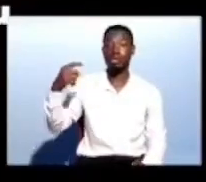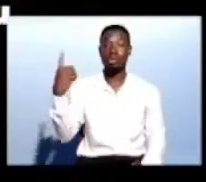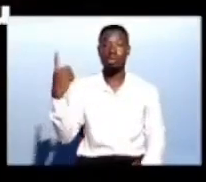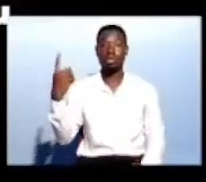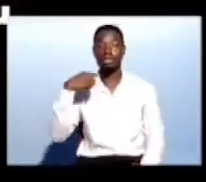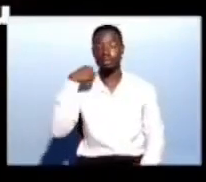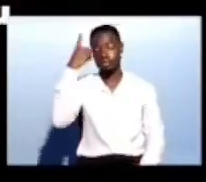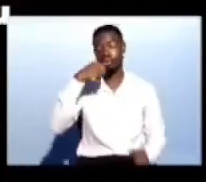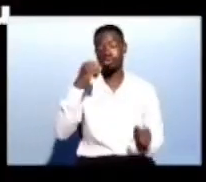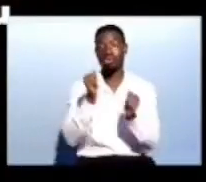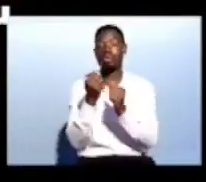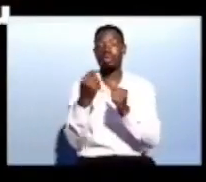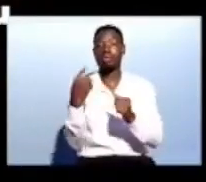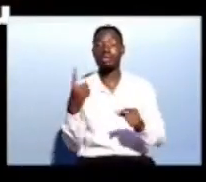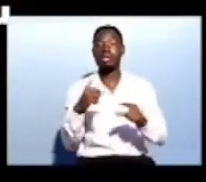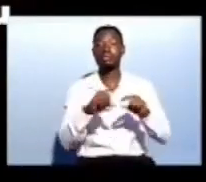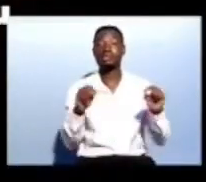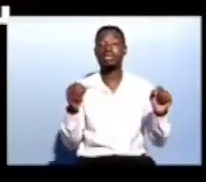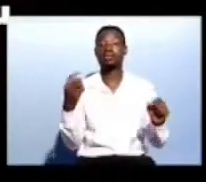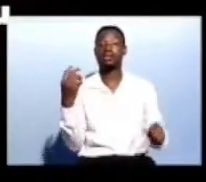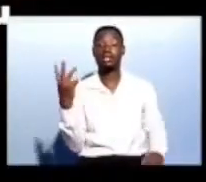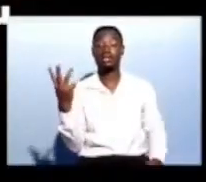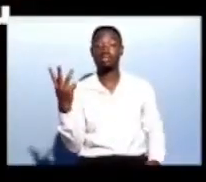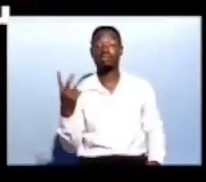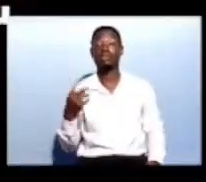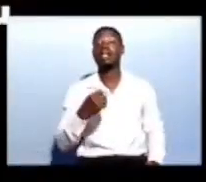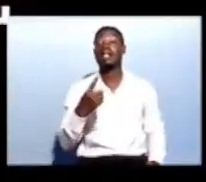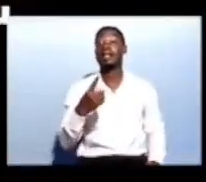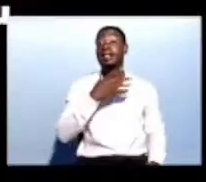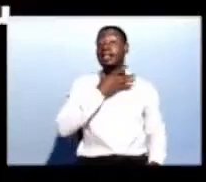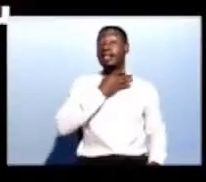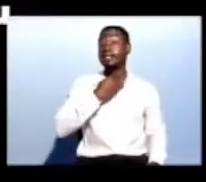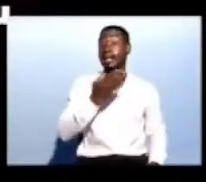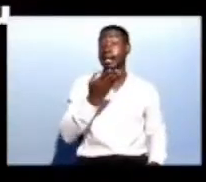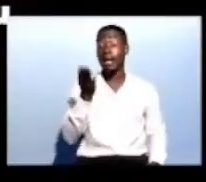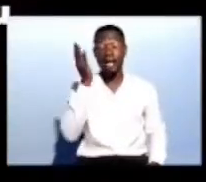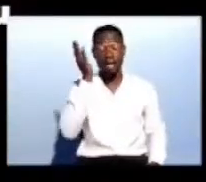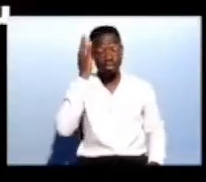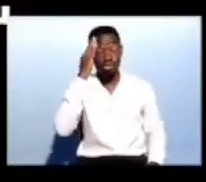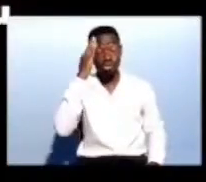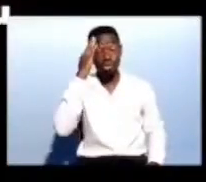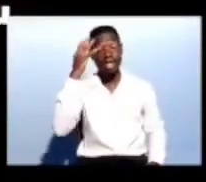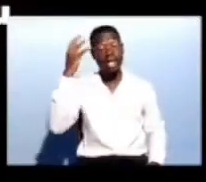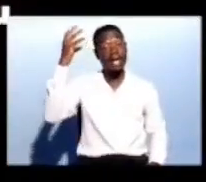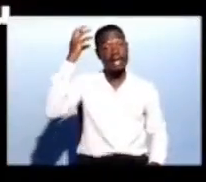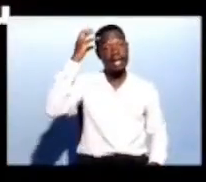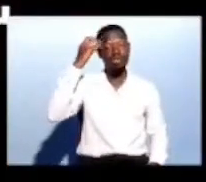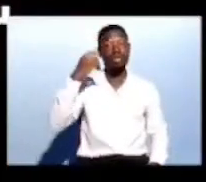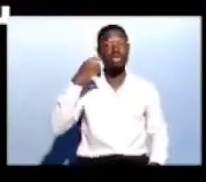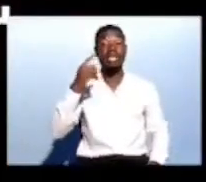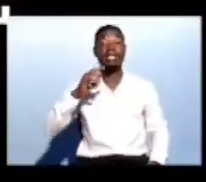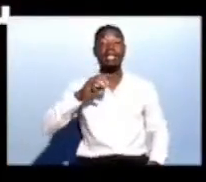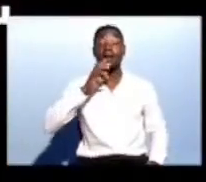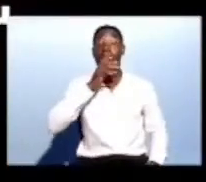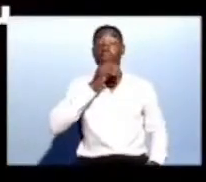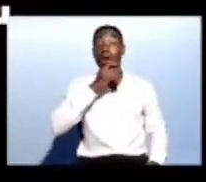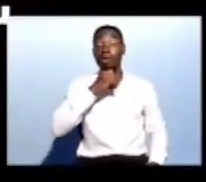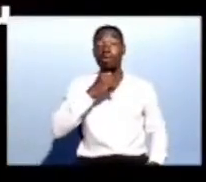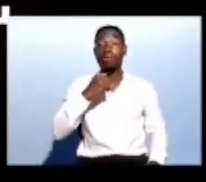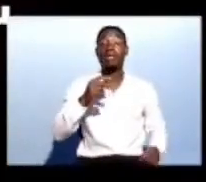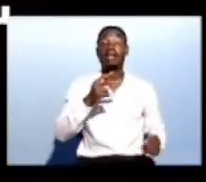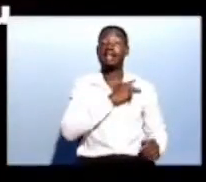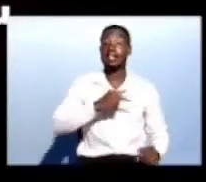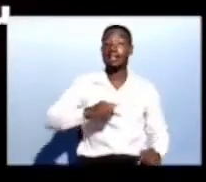la 3 ya kwamba, lakini nataka mjue ya kuwa kichwa cha kila mwanamume ni Kristo, na kichwa